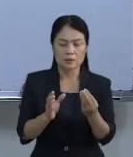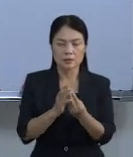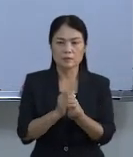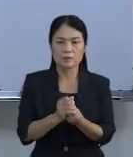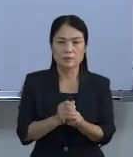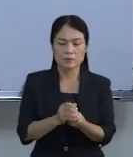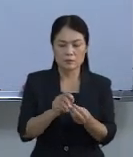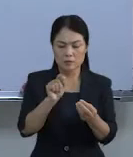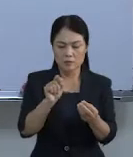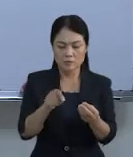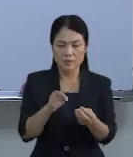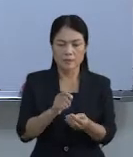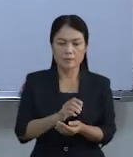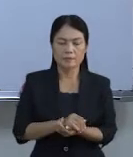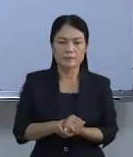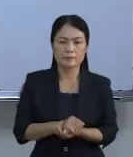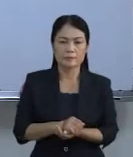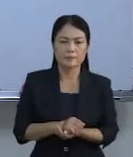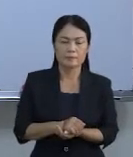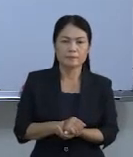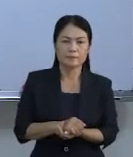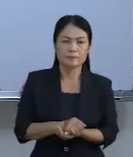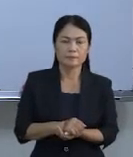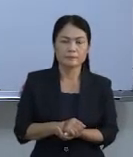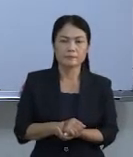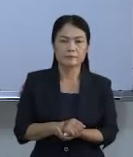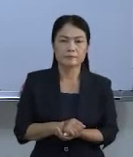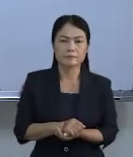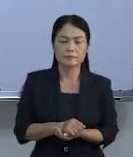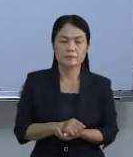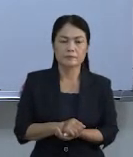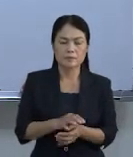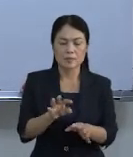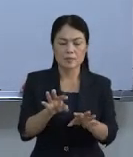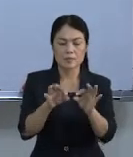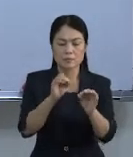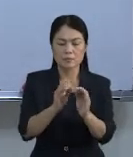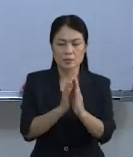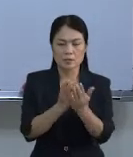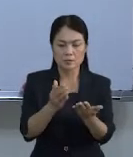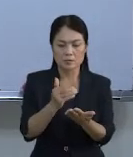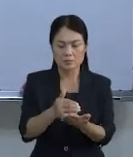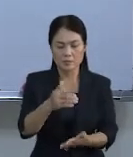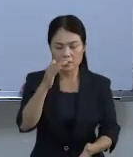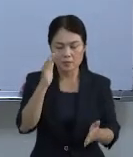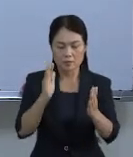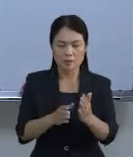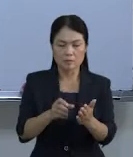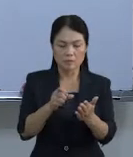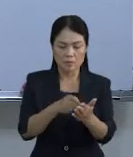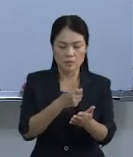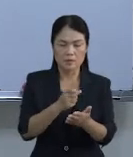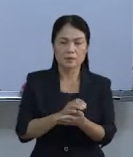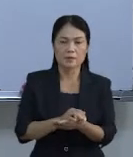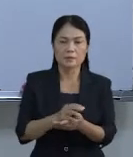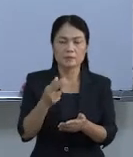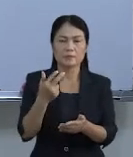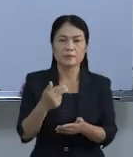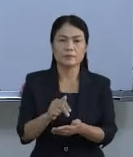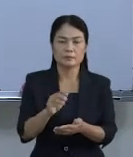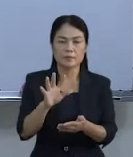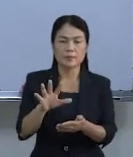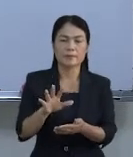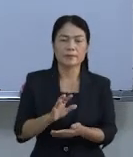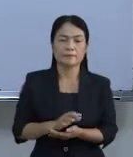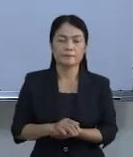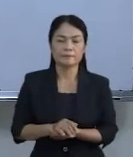sập sập hiện á nguồn từ sập hiện mà đọ tròn chánh pi sập hư sa tùng po tí